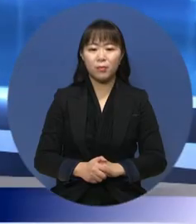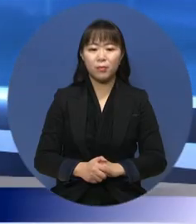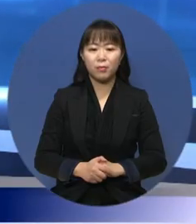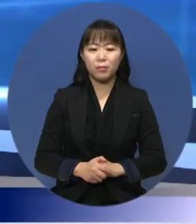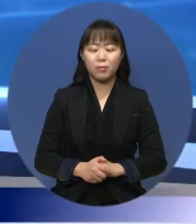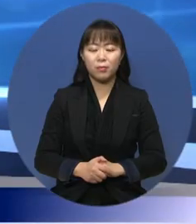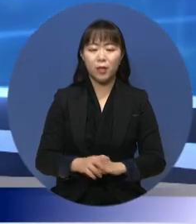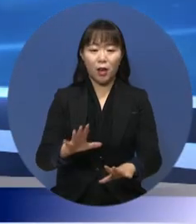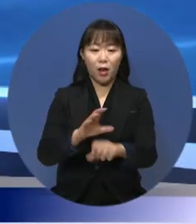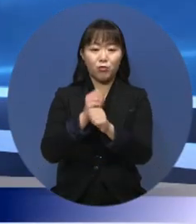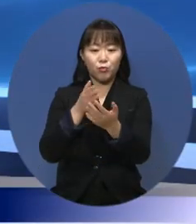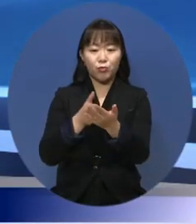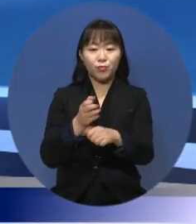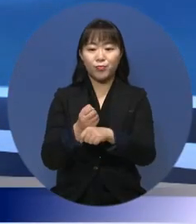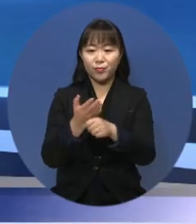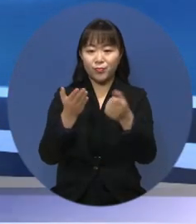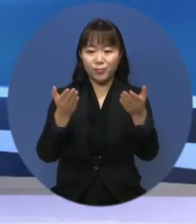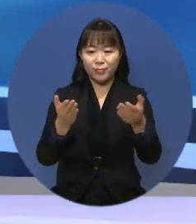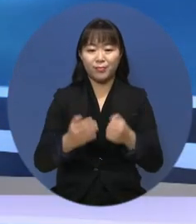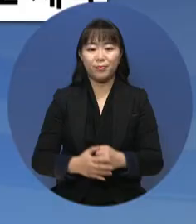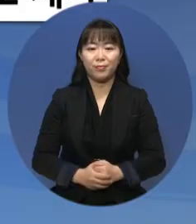이어서 간추린 뉴스 전해드립니다